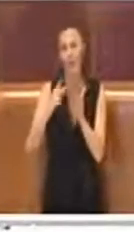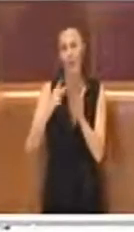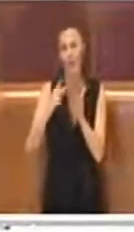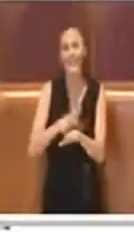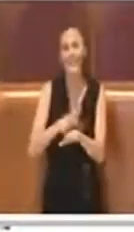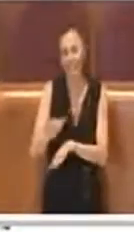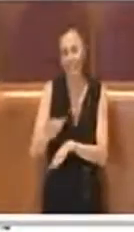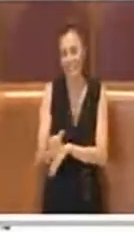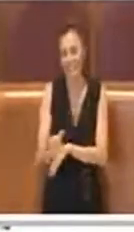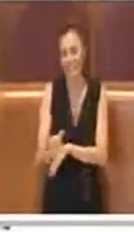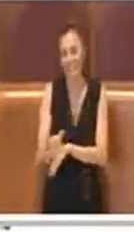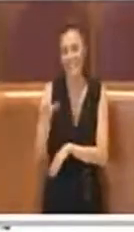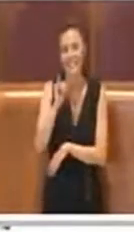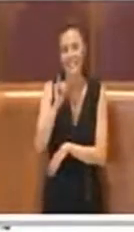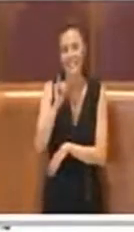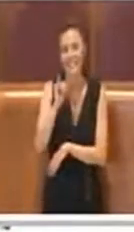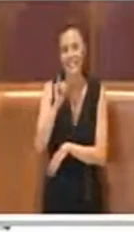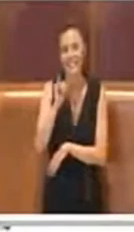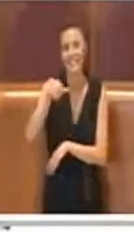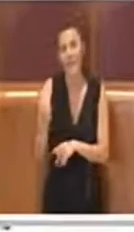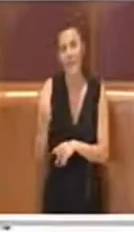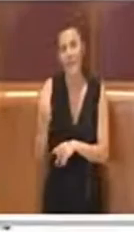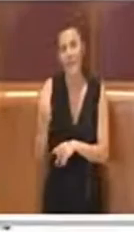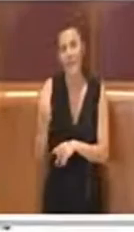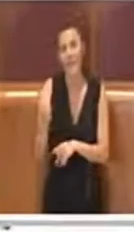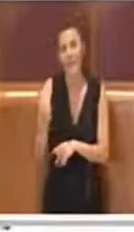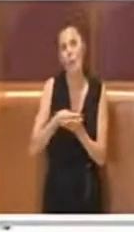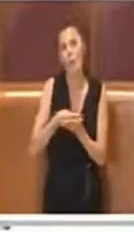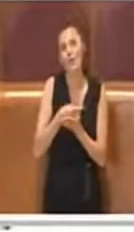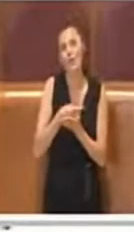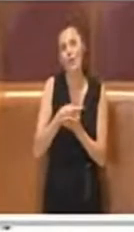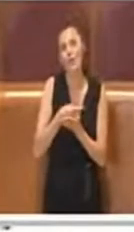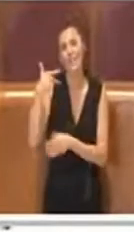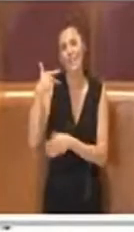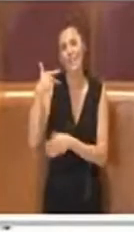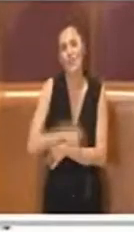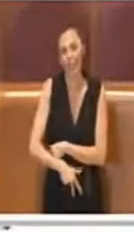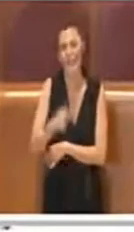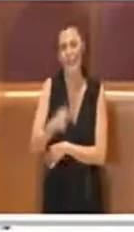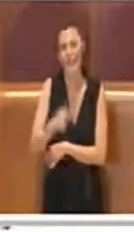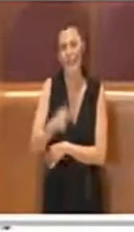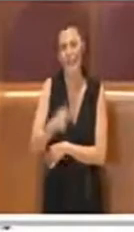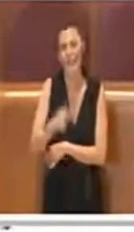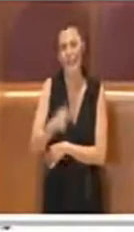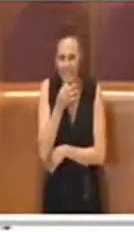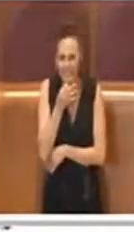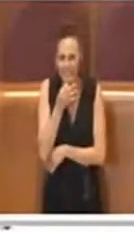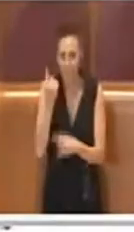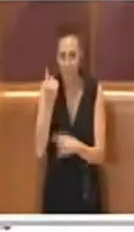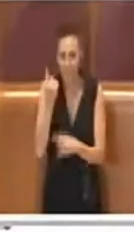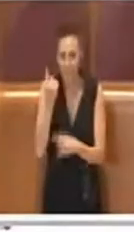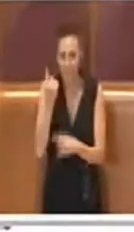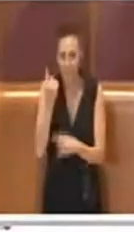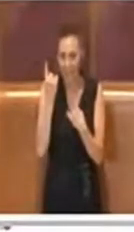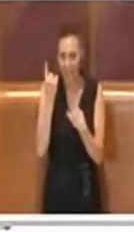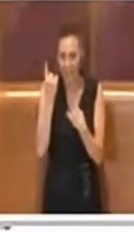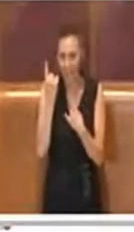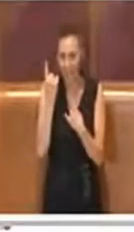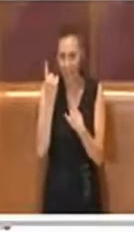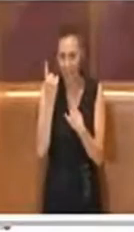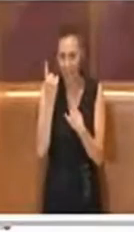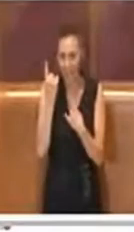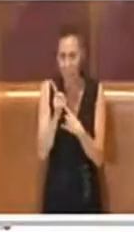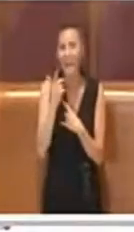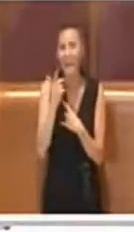il SISMIF, ma anche nei progetti sociali, e i progetti sociali per inciso sono quelli la